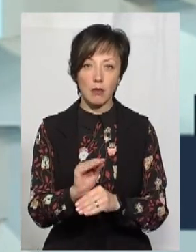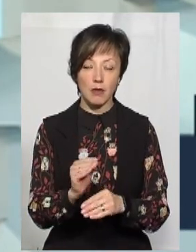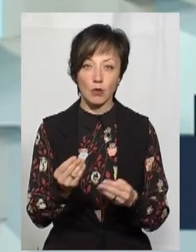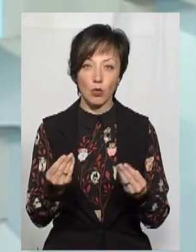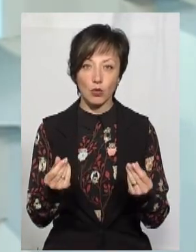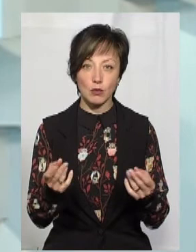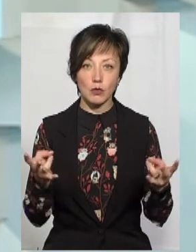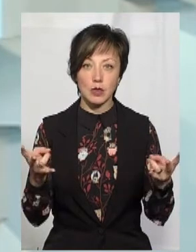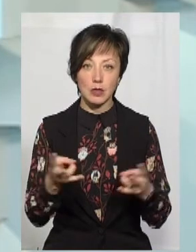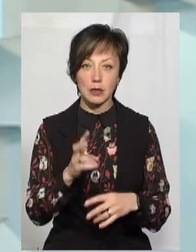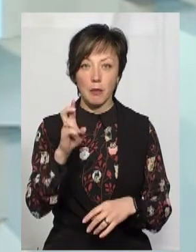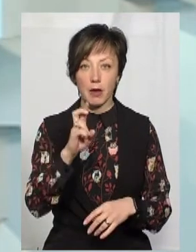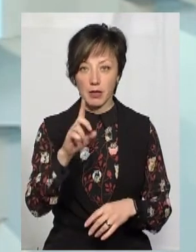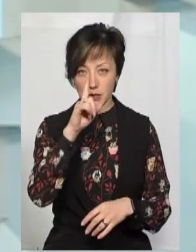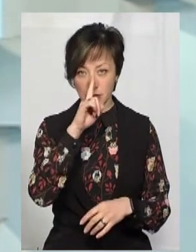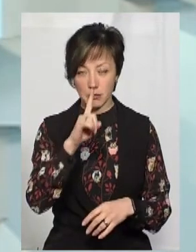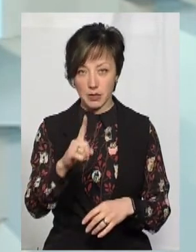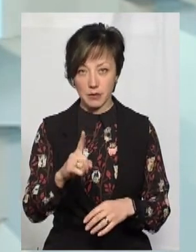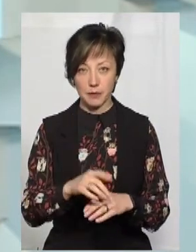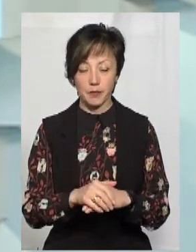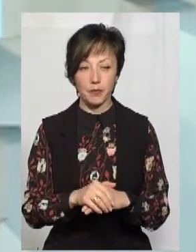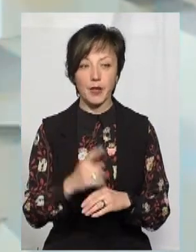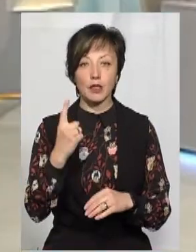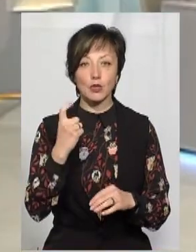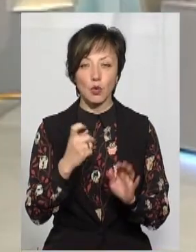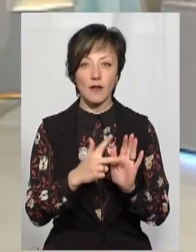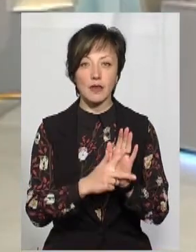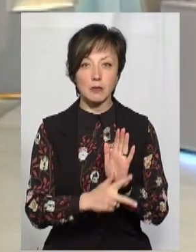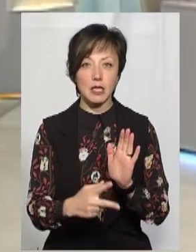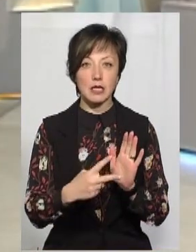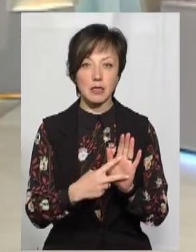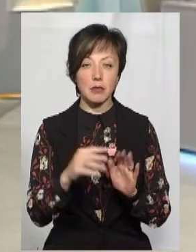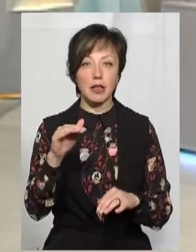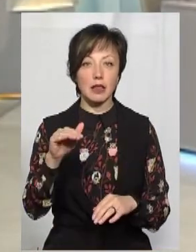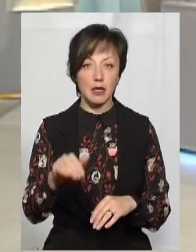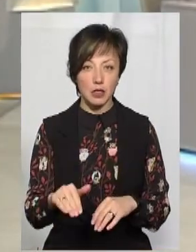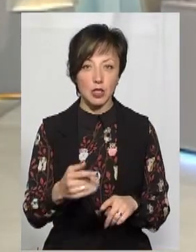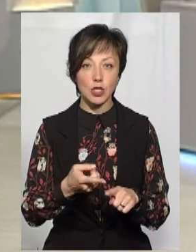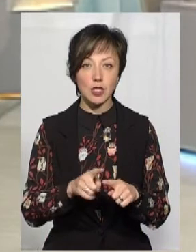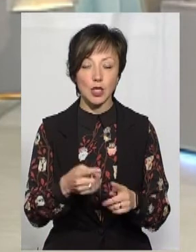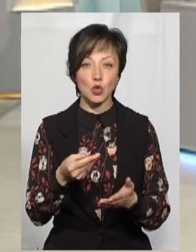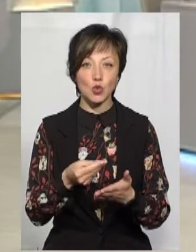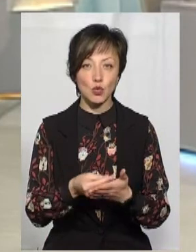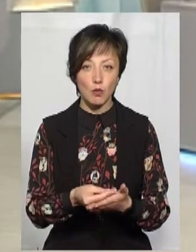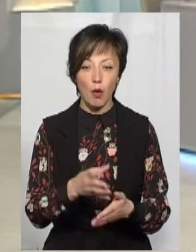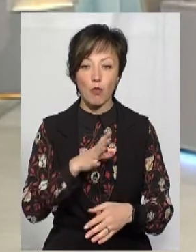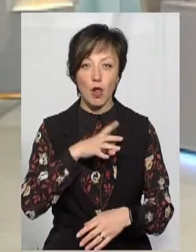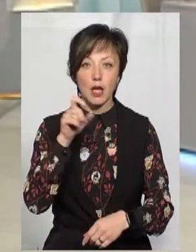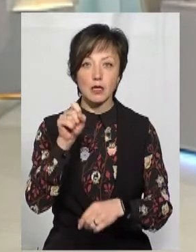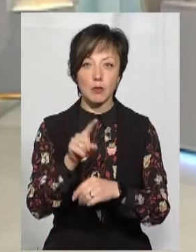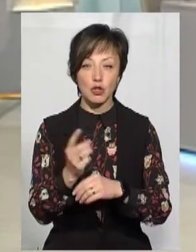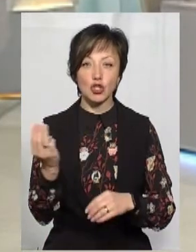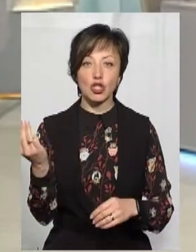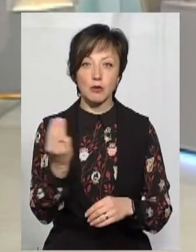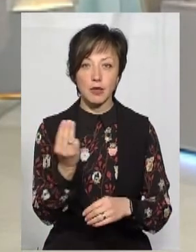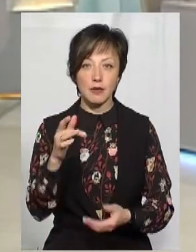коштах, які потрібні за березень місяць. Повторіть, будь ласка, 187 тисяч – це та сума коштів, яка була замовлена